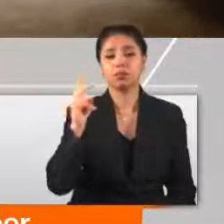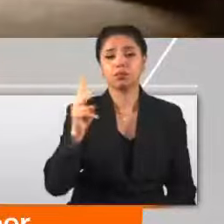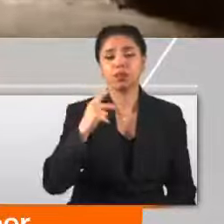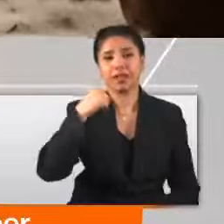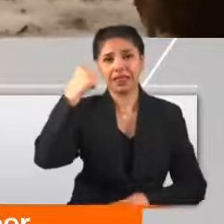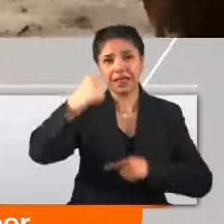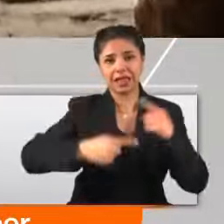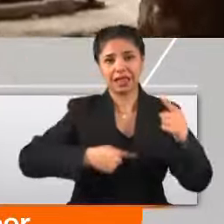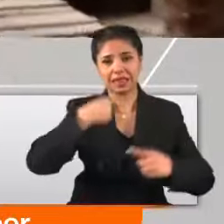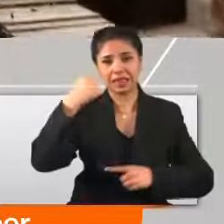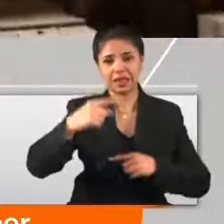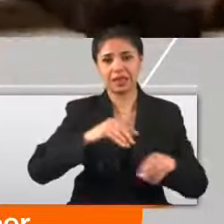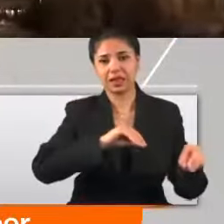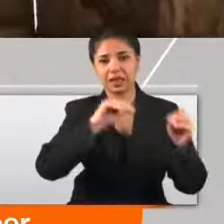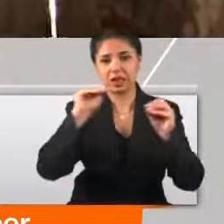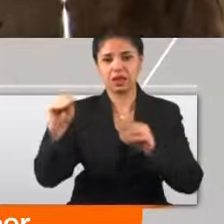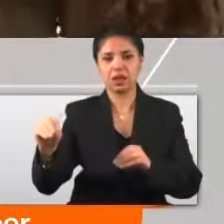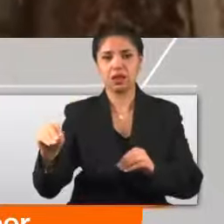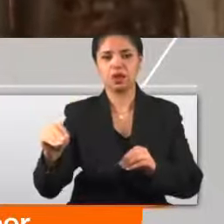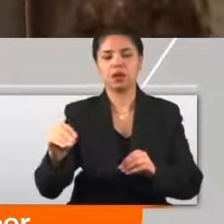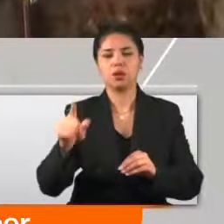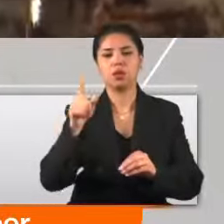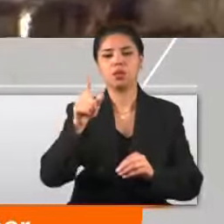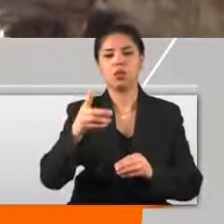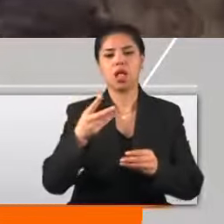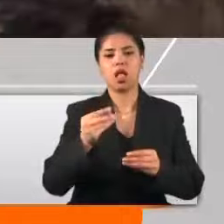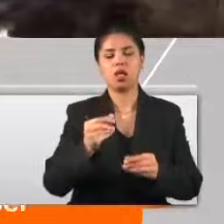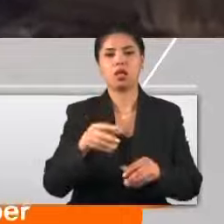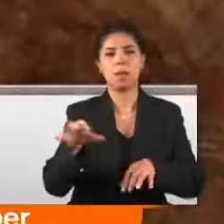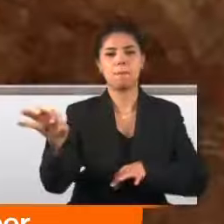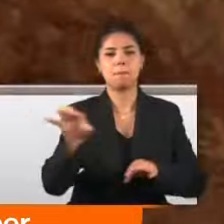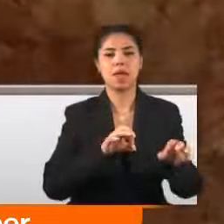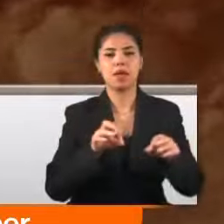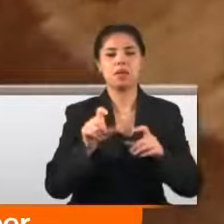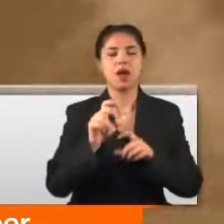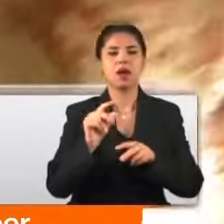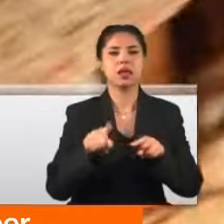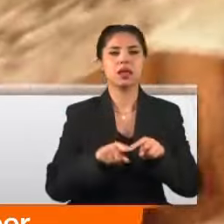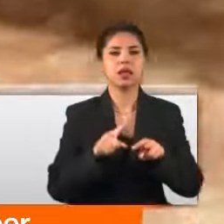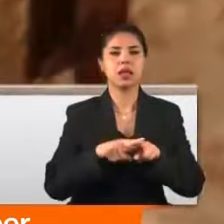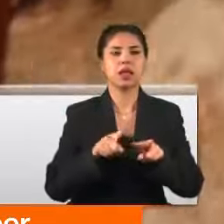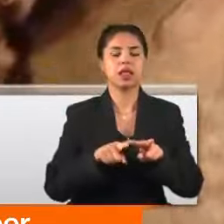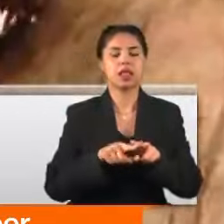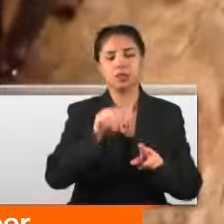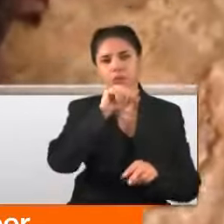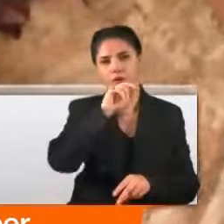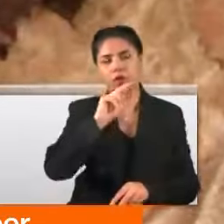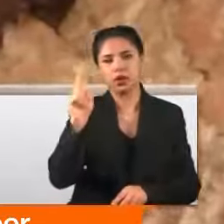sonunda bakımsızlıktan harabeye dönmüş. Üstelik bir Mimar Sinan eseri, son sahipleri